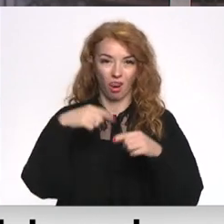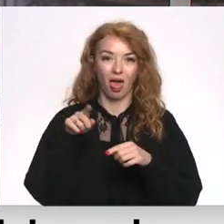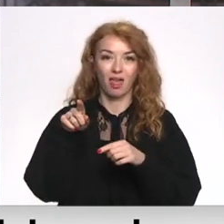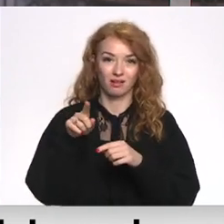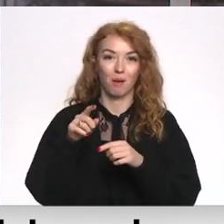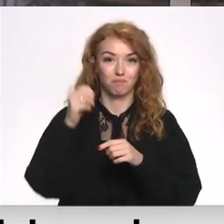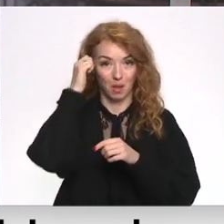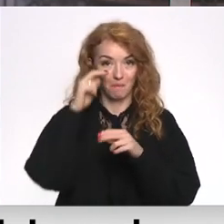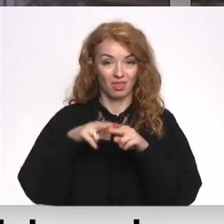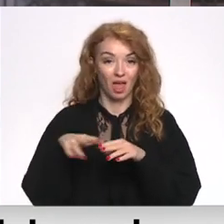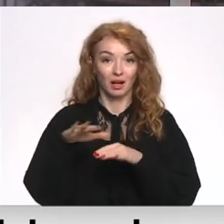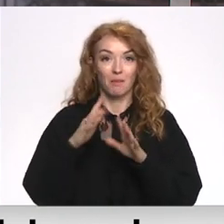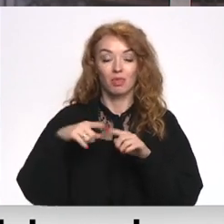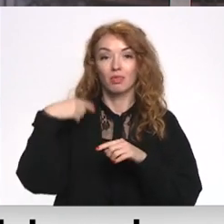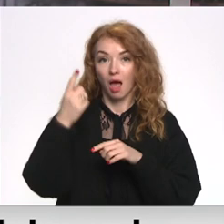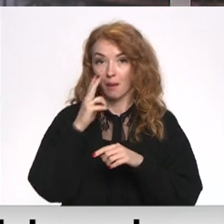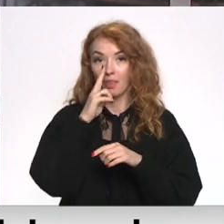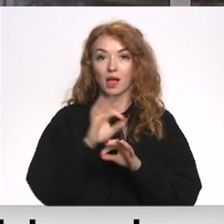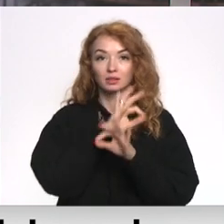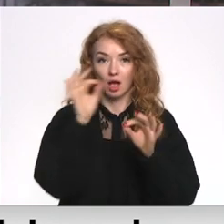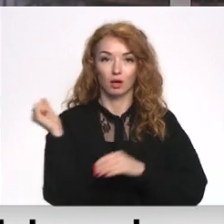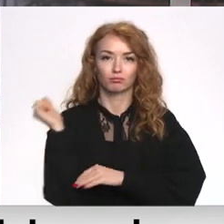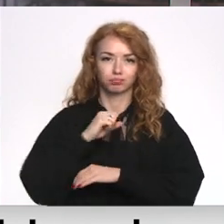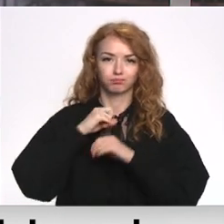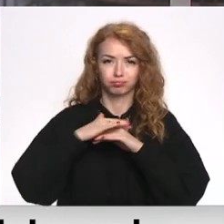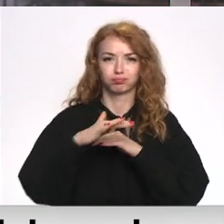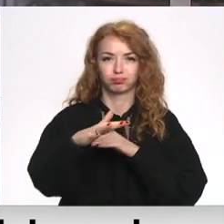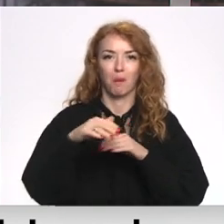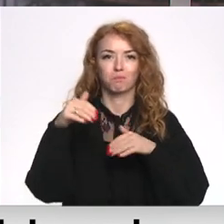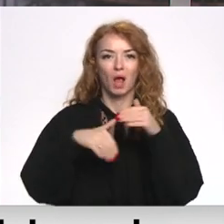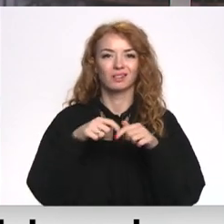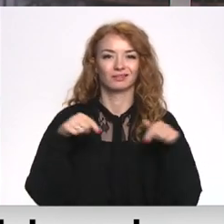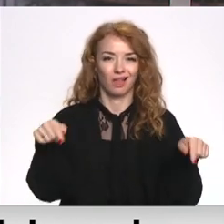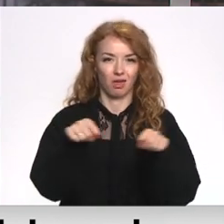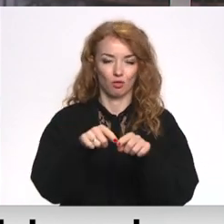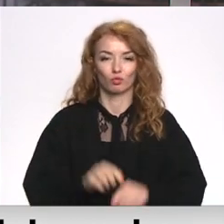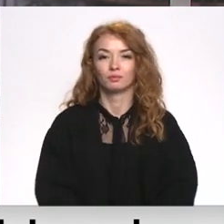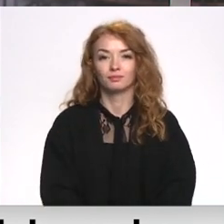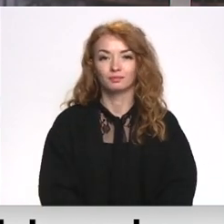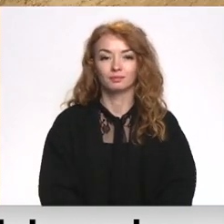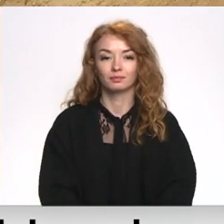demontāžas darbi un jau nākamnedēļ būvnieki sāks aizbērt basēna areālu. Plašāk stāsta Aikīnce.